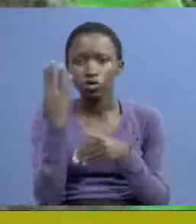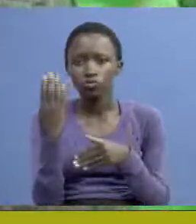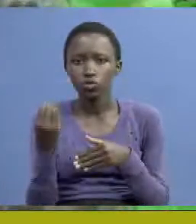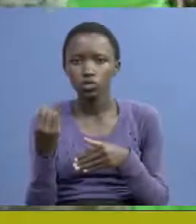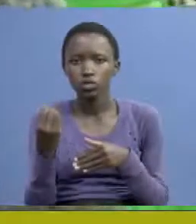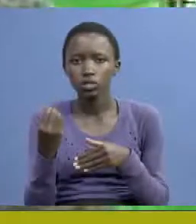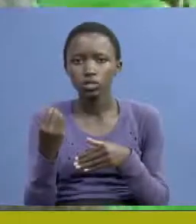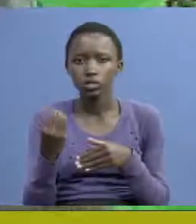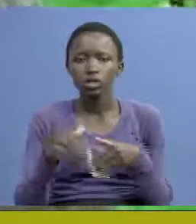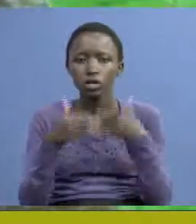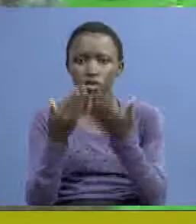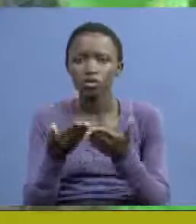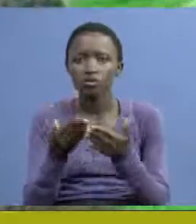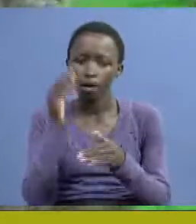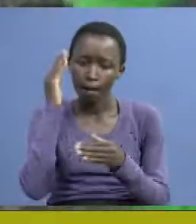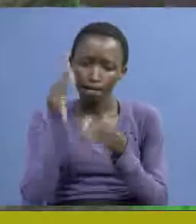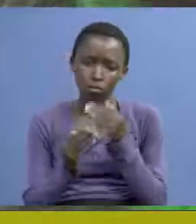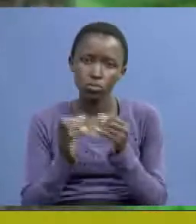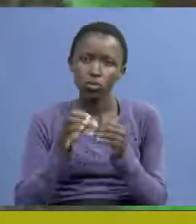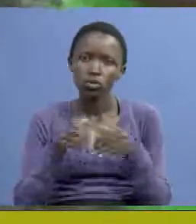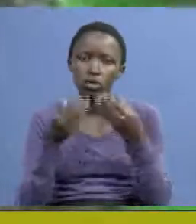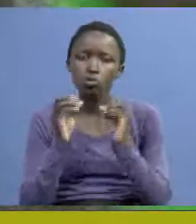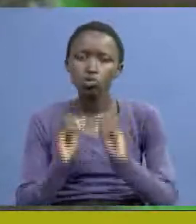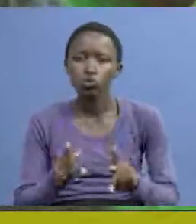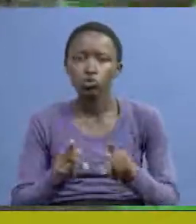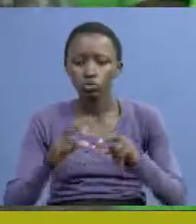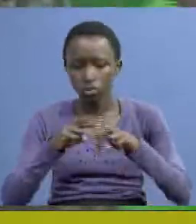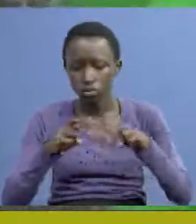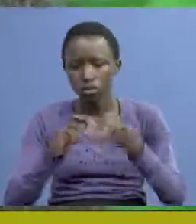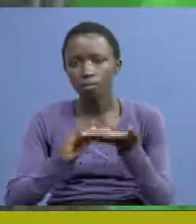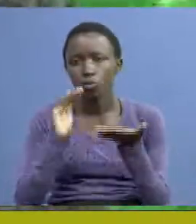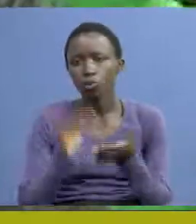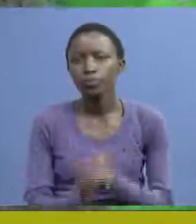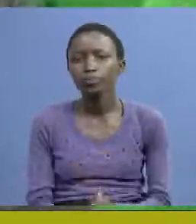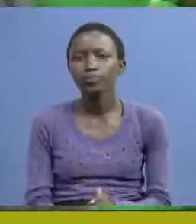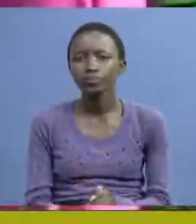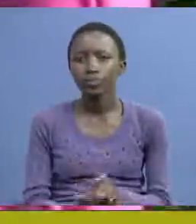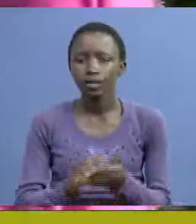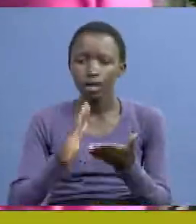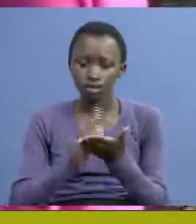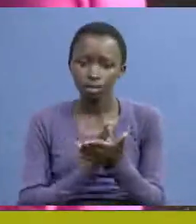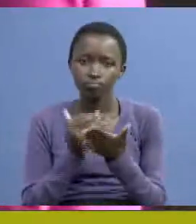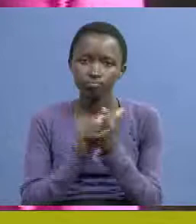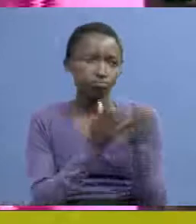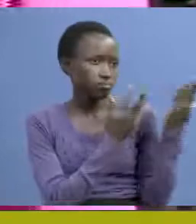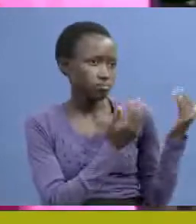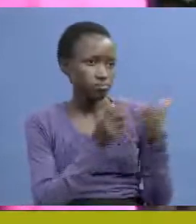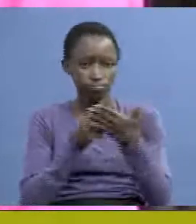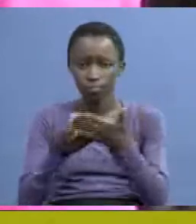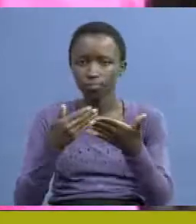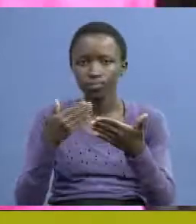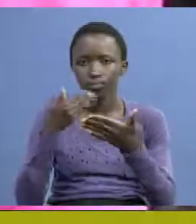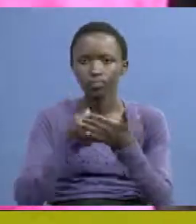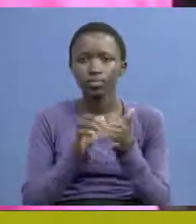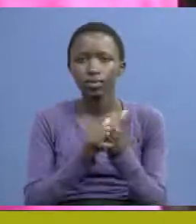kutoka NYS kupewa likizo ya lazima ili kutoa nafasi ya kuendelea kwa uchunguzi. Miongoni mwa wale wanaotarajiwa kufika